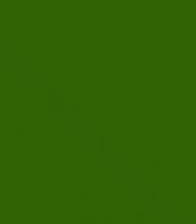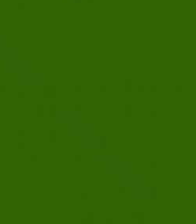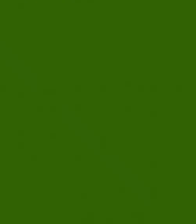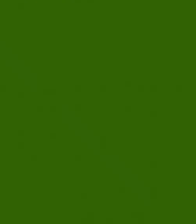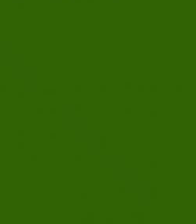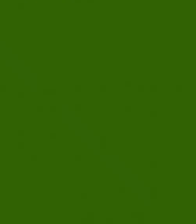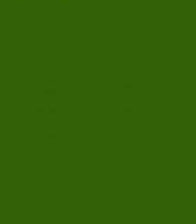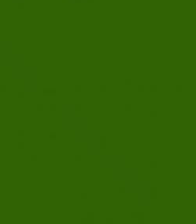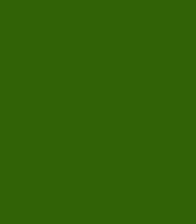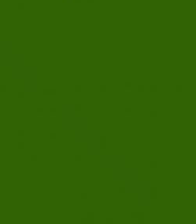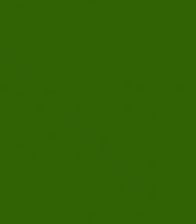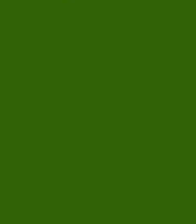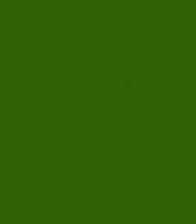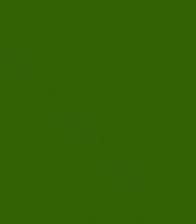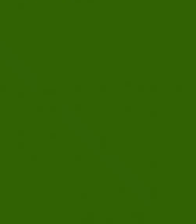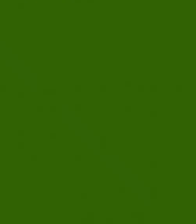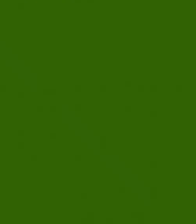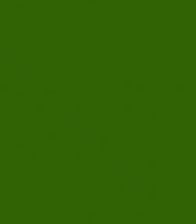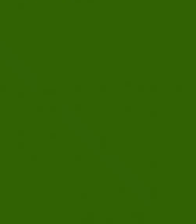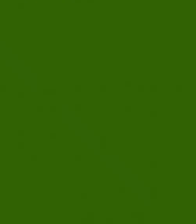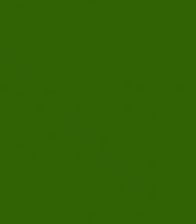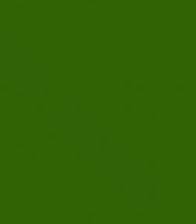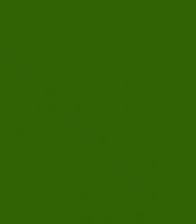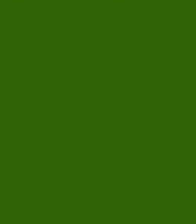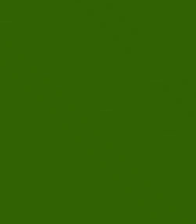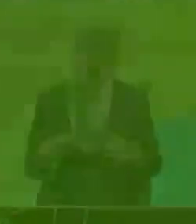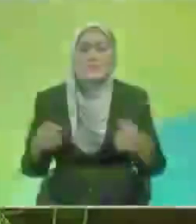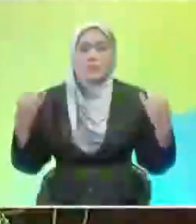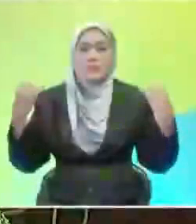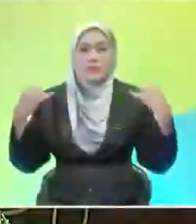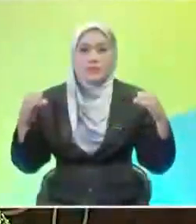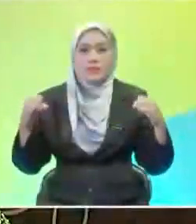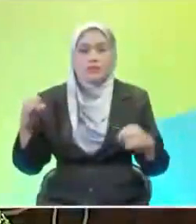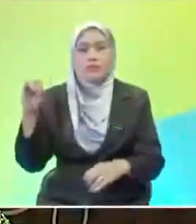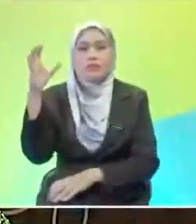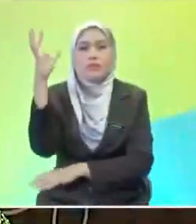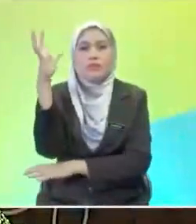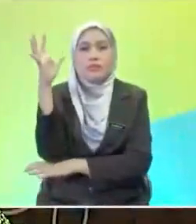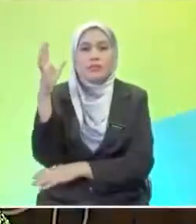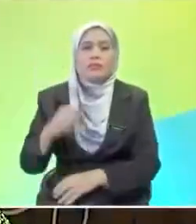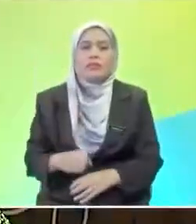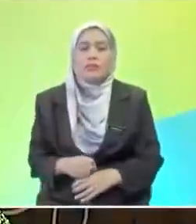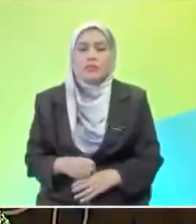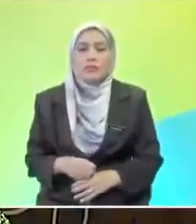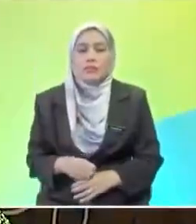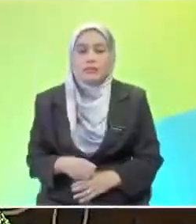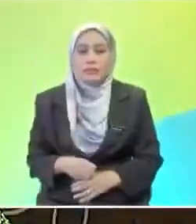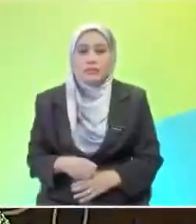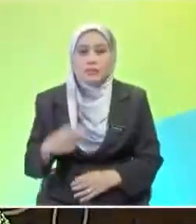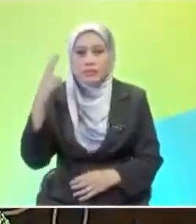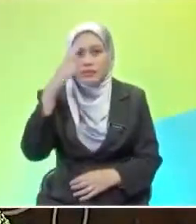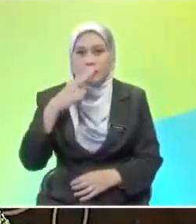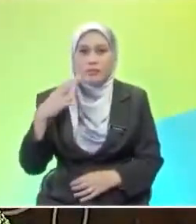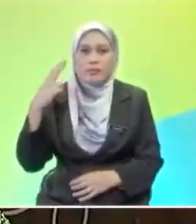pakis tanduk rusa. Buat jualan pokok hiasan. Dua baris bawah itu pula merupakan maksud